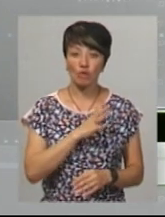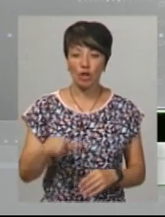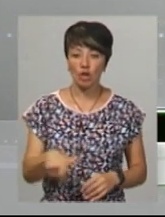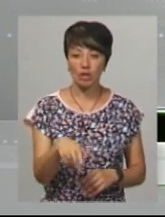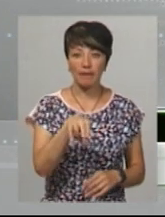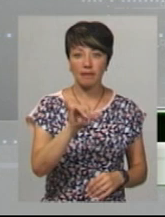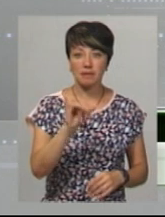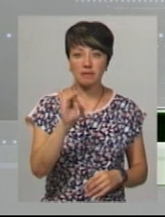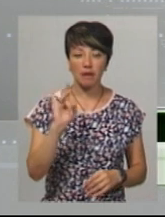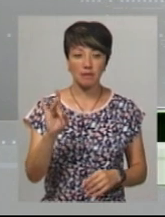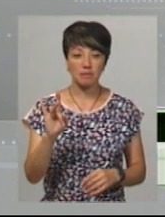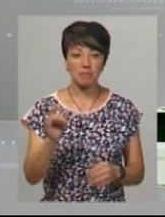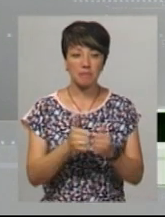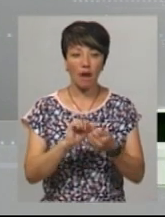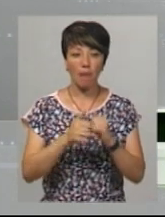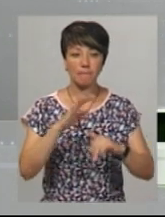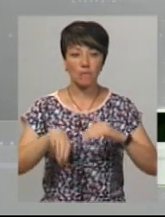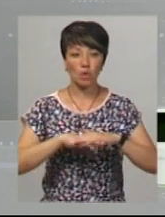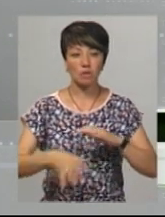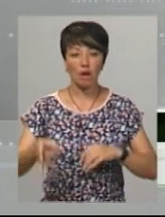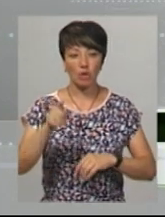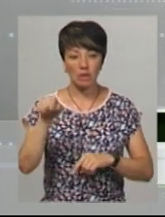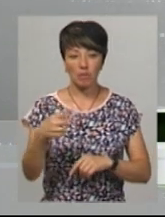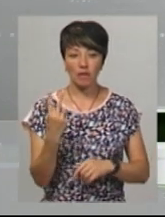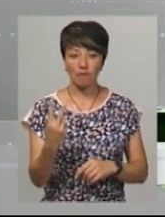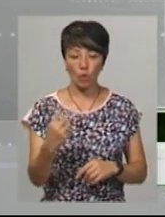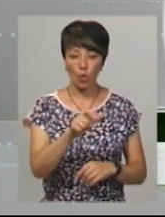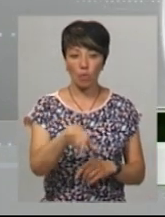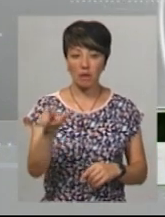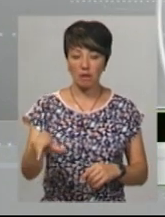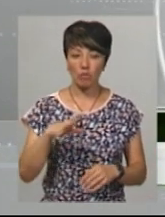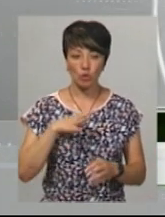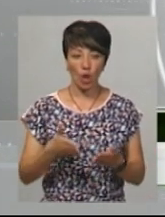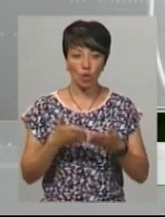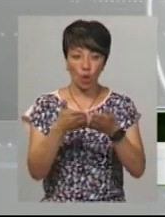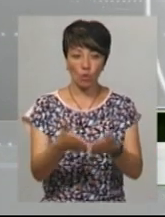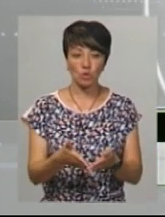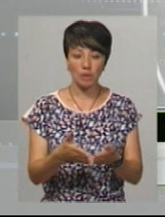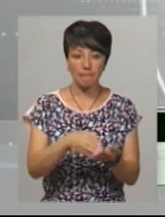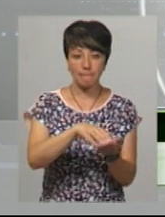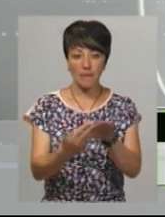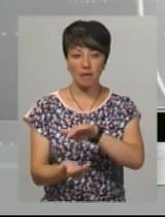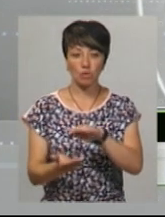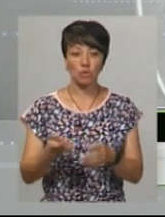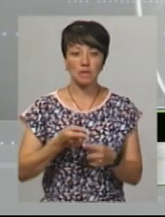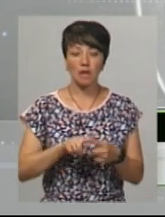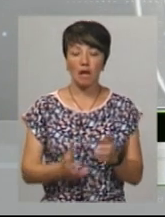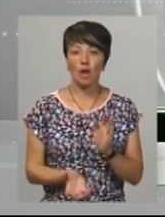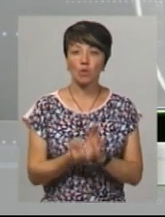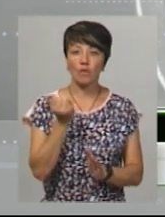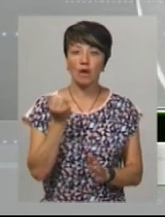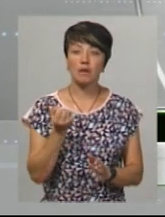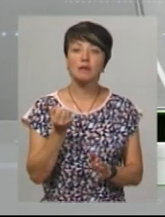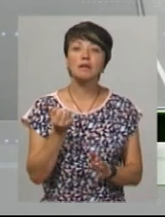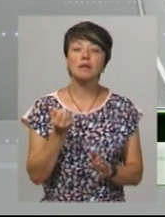поблизу села Цвіки Кам'янець-Подільського району. Там двоє громадян, будучи на лодці, перевернулися. Рятувальники 4-го